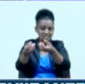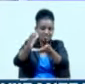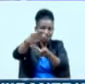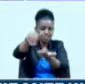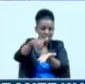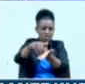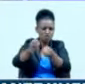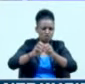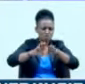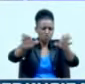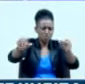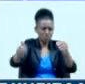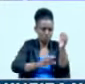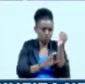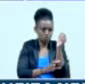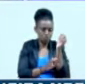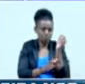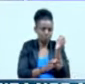kigo kizikwirakwiza mu bindi bihugu